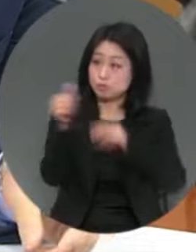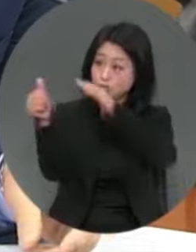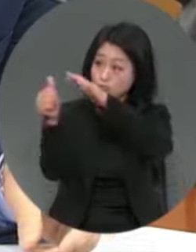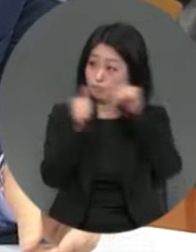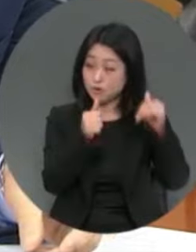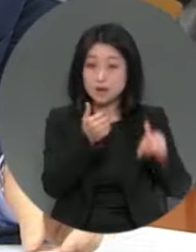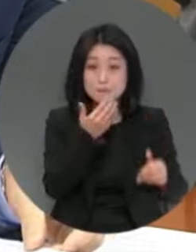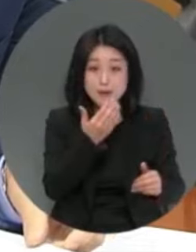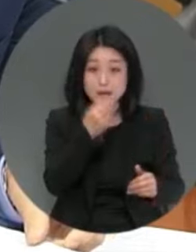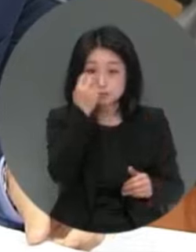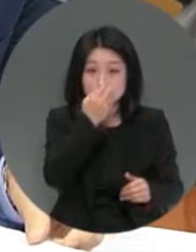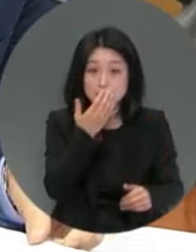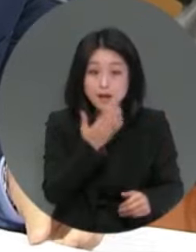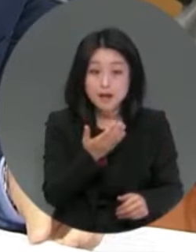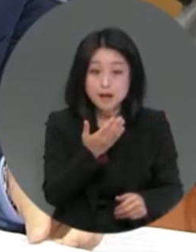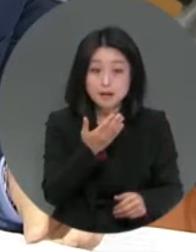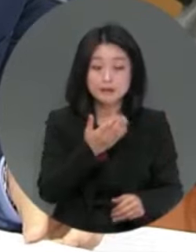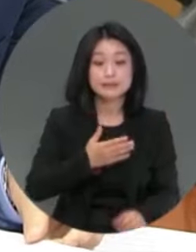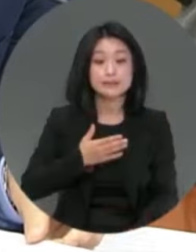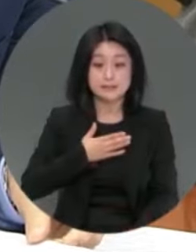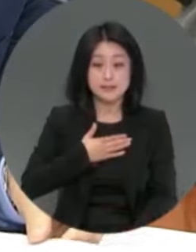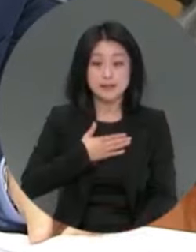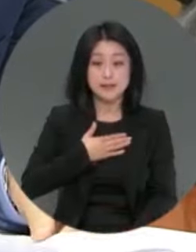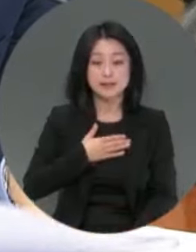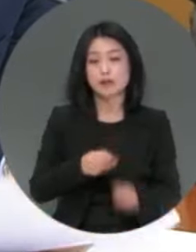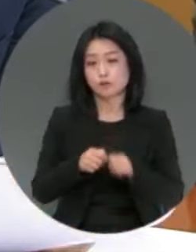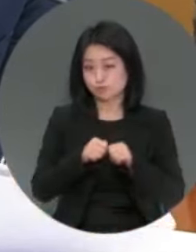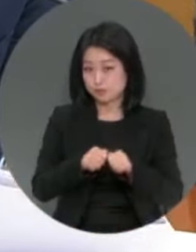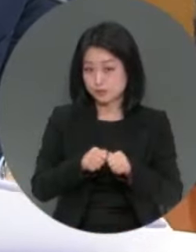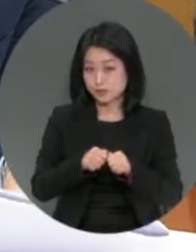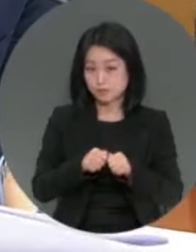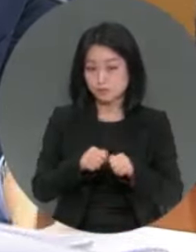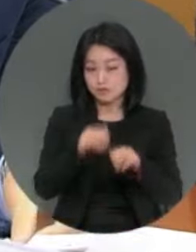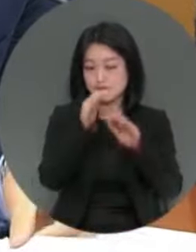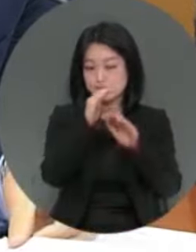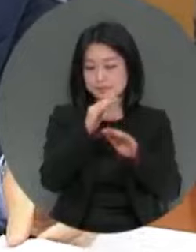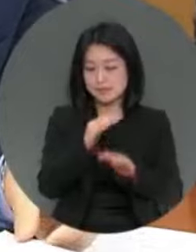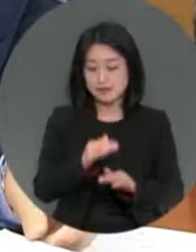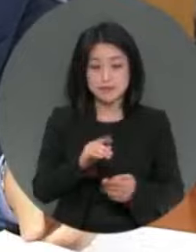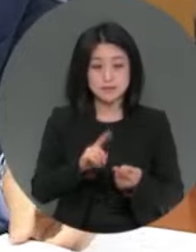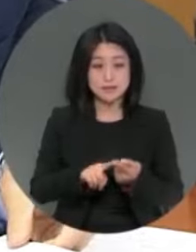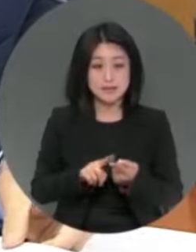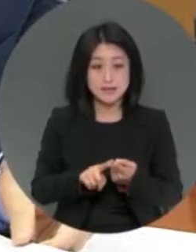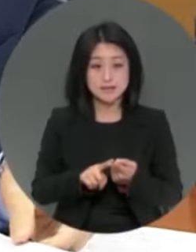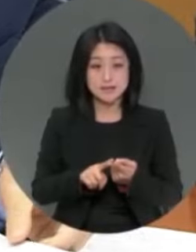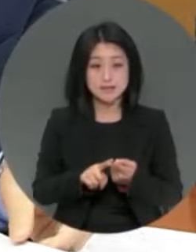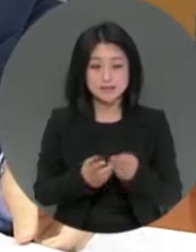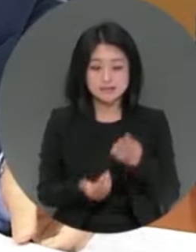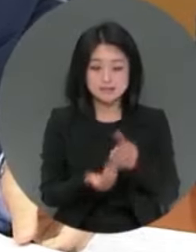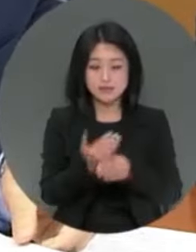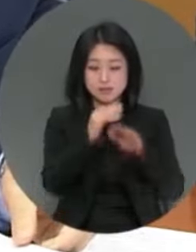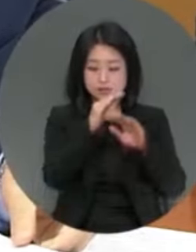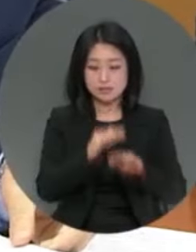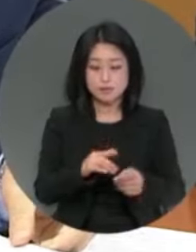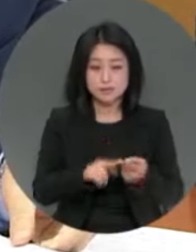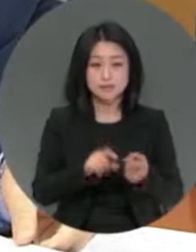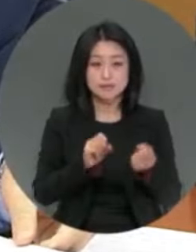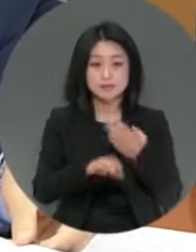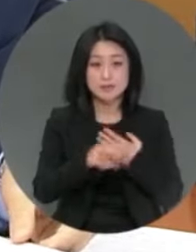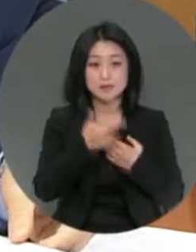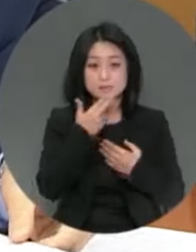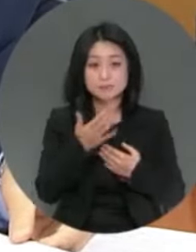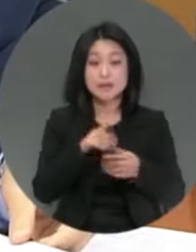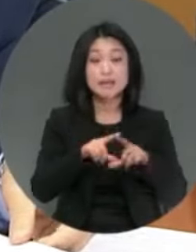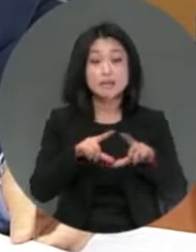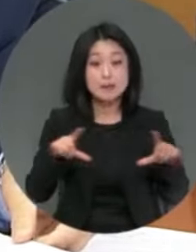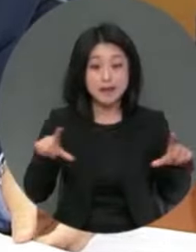거죠? 제가 구체적으로 지금 진행되는 사건에 대해서 답을 드릴 수는 없지만 일반